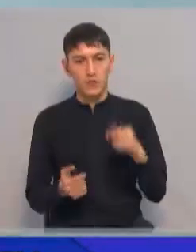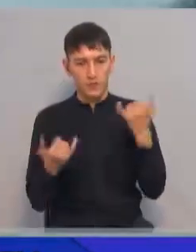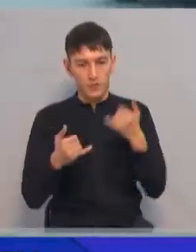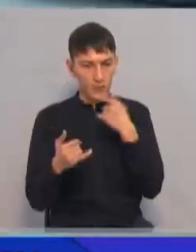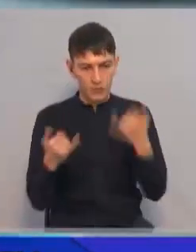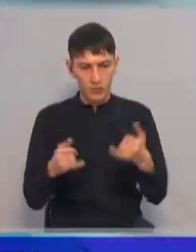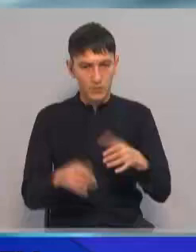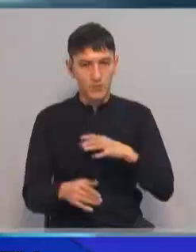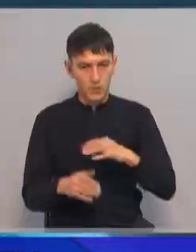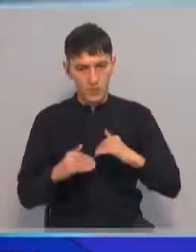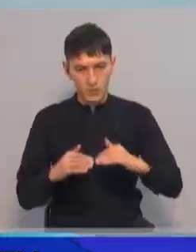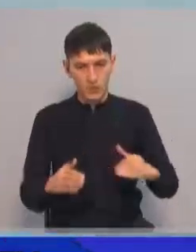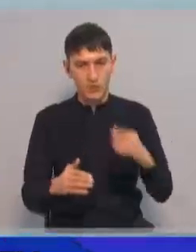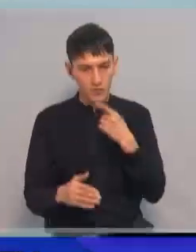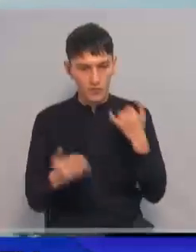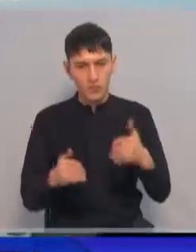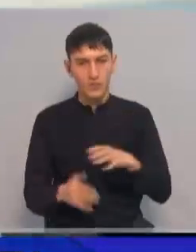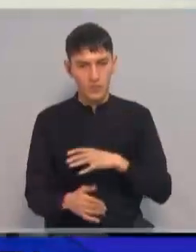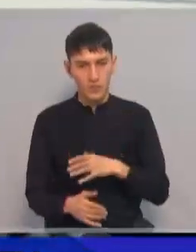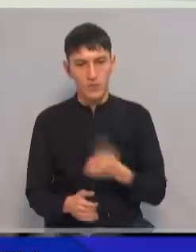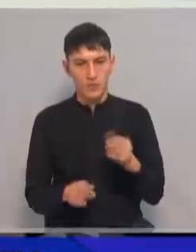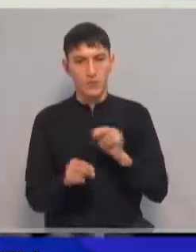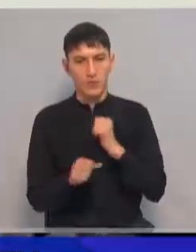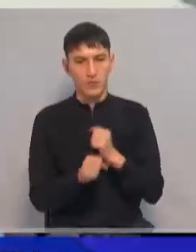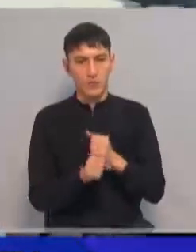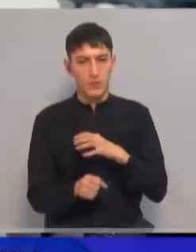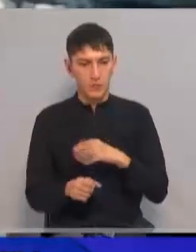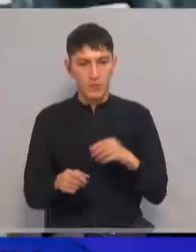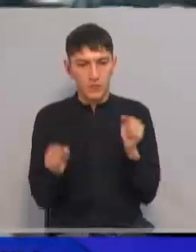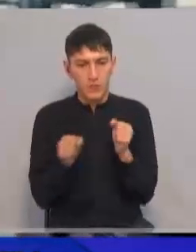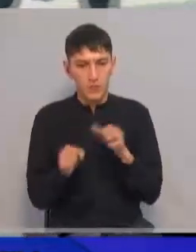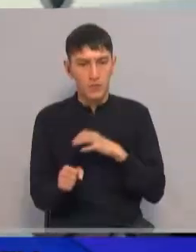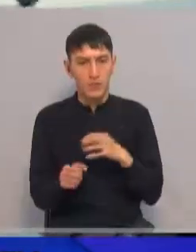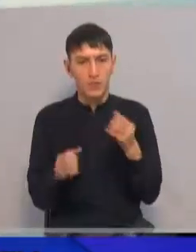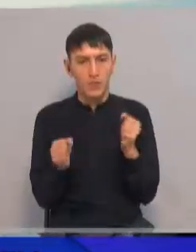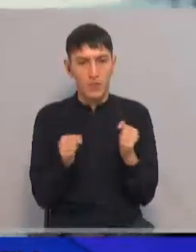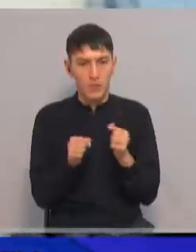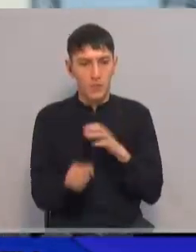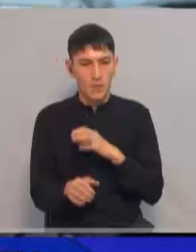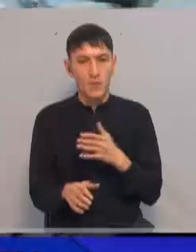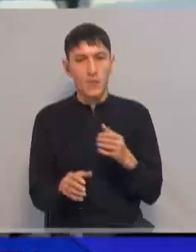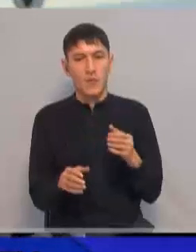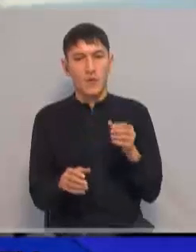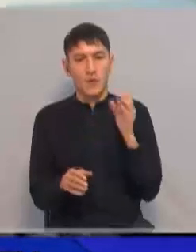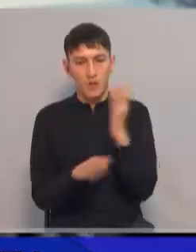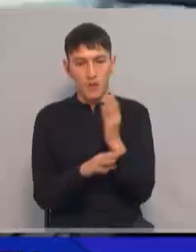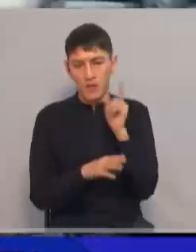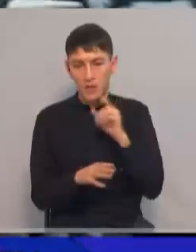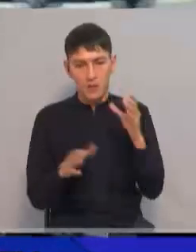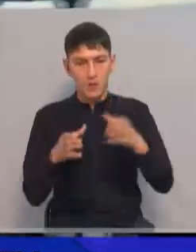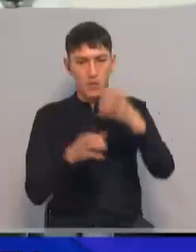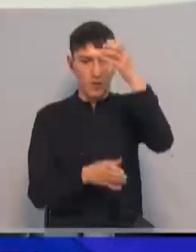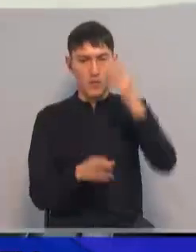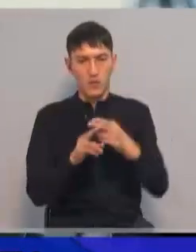құйып қойдық. Мына не жерде қасаттылар. Бұл жұмыстың бәрі сол жаңағы қыста болған, сосын ана үлкен стол бар алған уақытша.